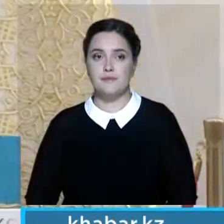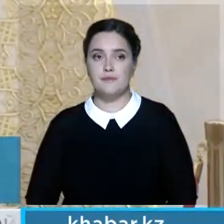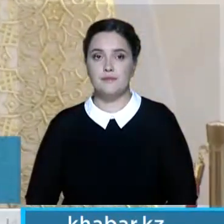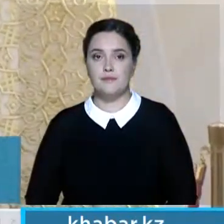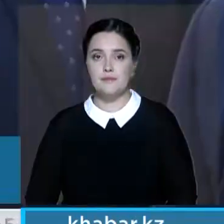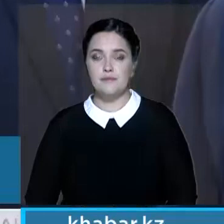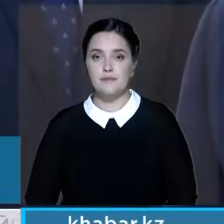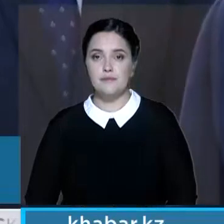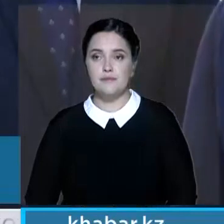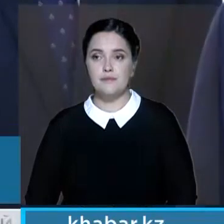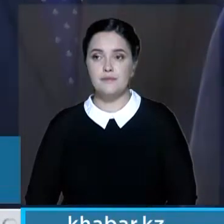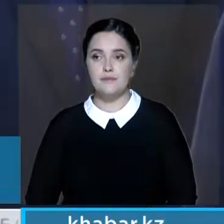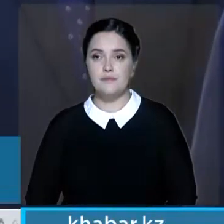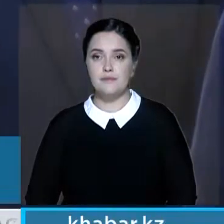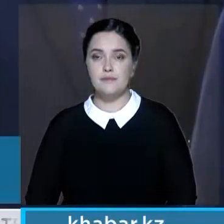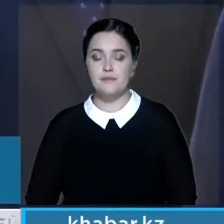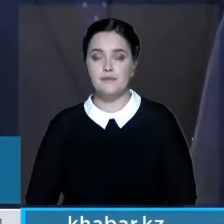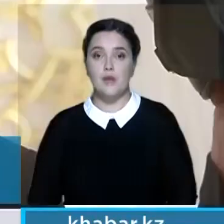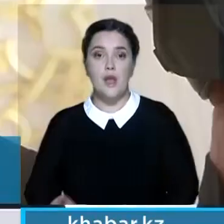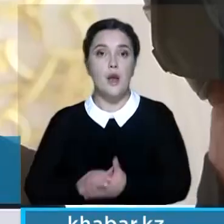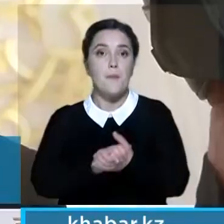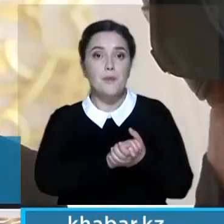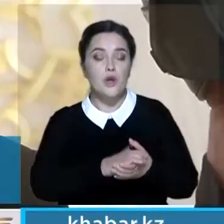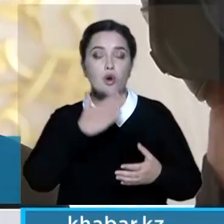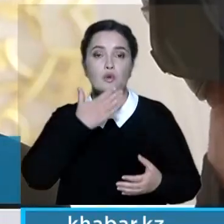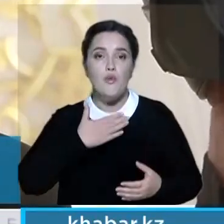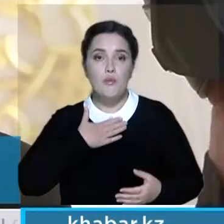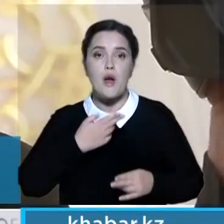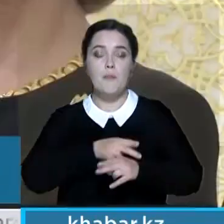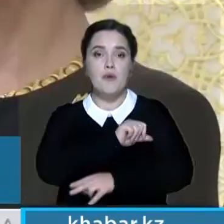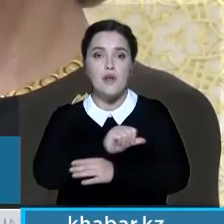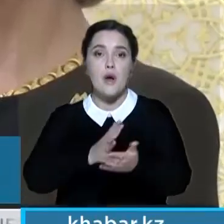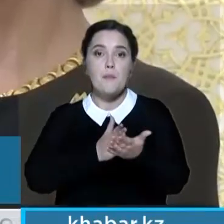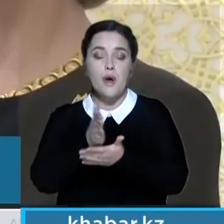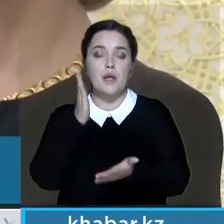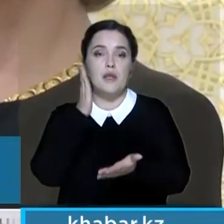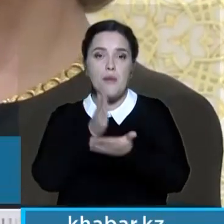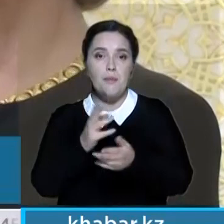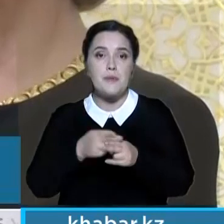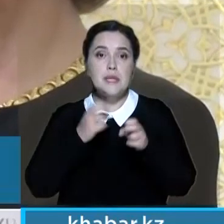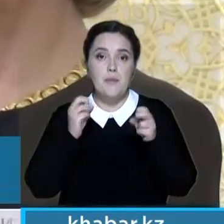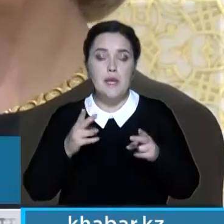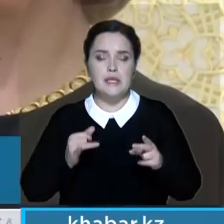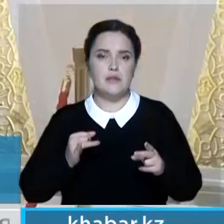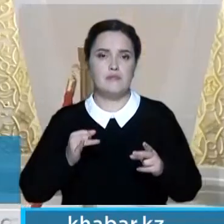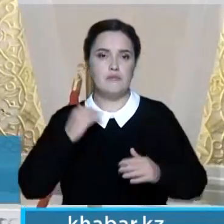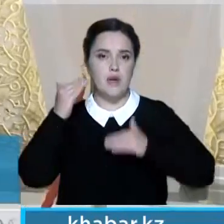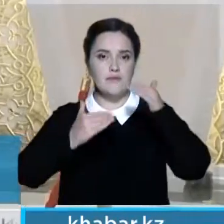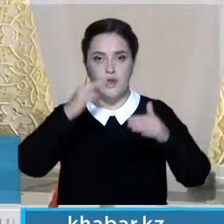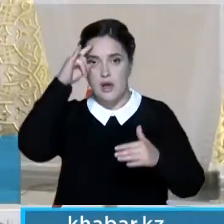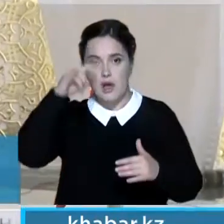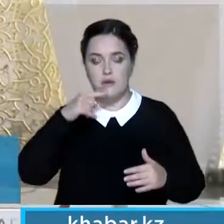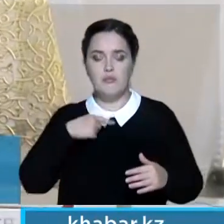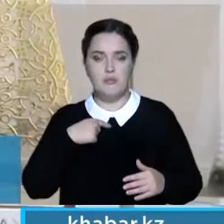Казахстан проводит миролюбивую внешнюю политику, направленную на обеспечение безопасности и устойчивого развития страны. Мы заинтересованы в расширении